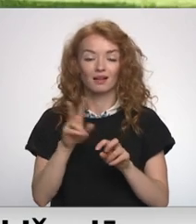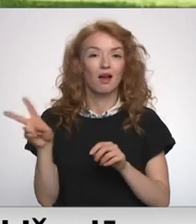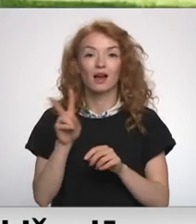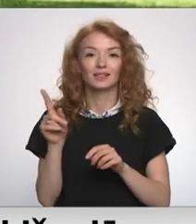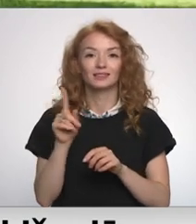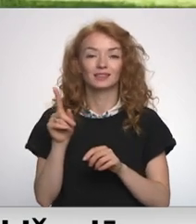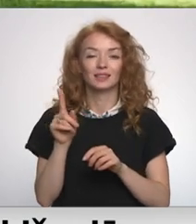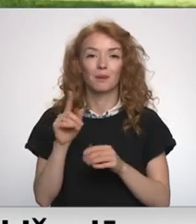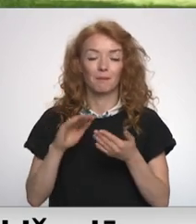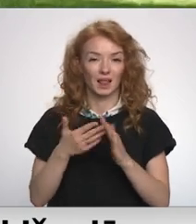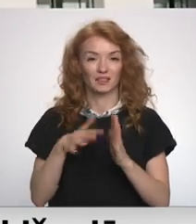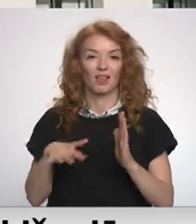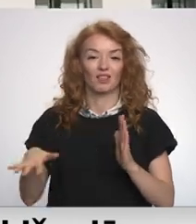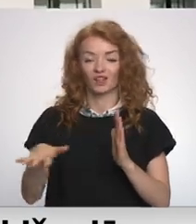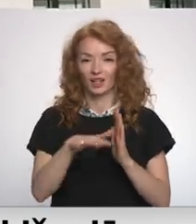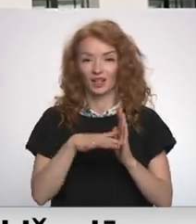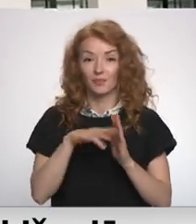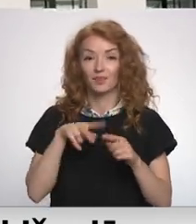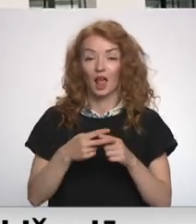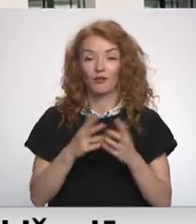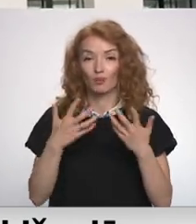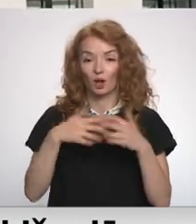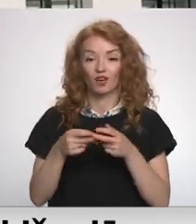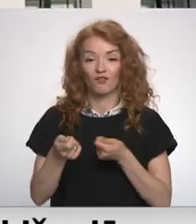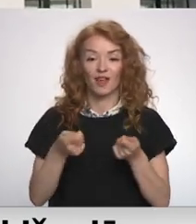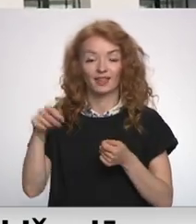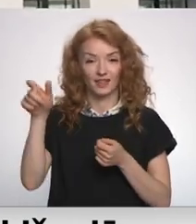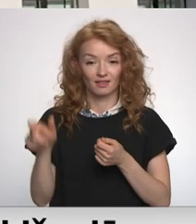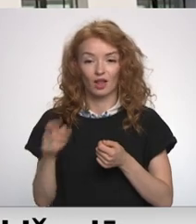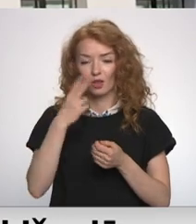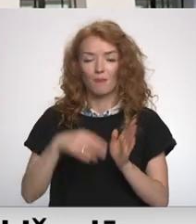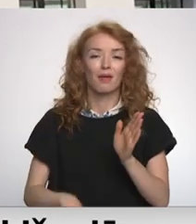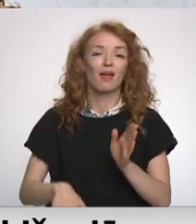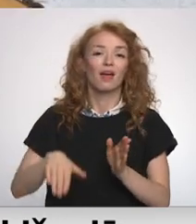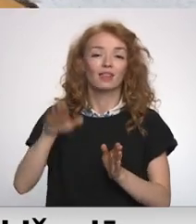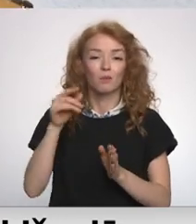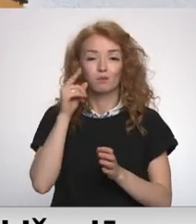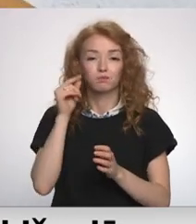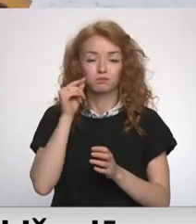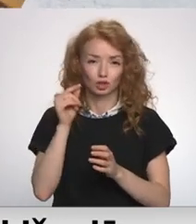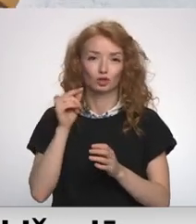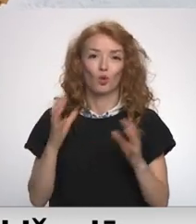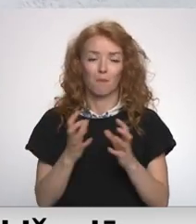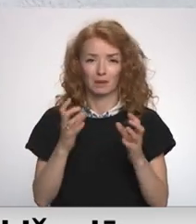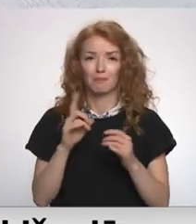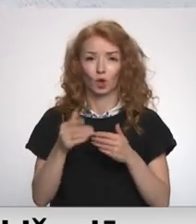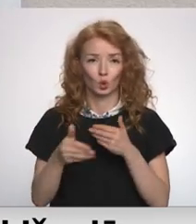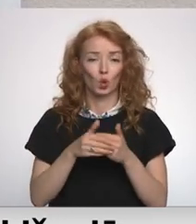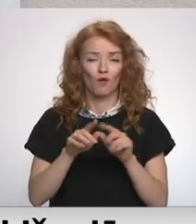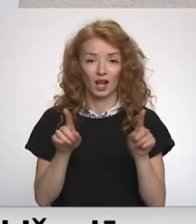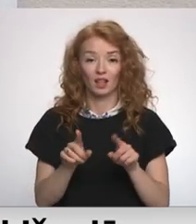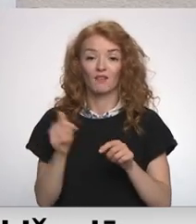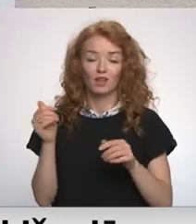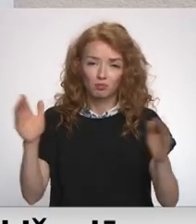ir pašā pilsētu vidē. Jelgavas poliklīnikas vadītājai no bērnības biškopība nav sveša. Tālab viņa uzrunāja